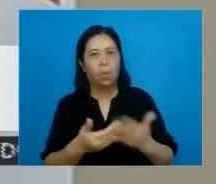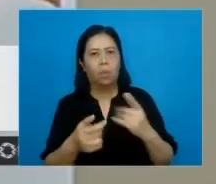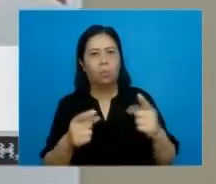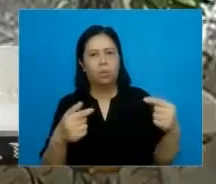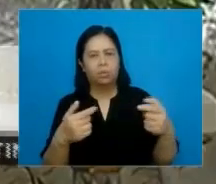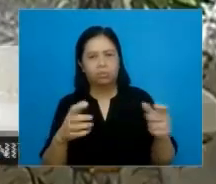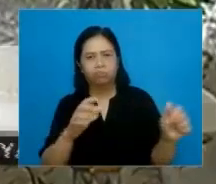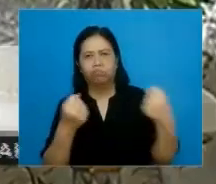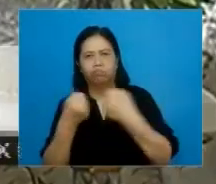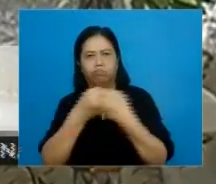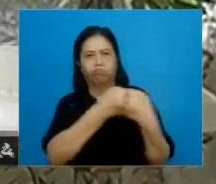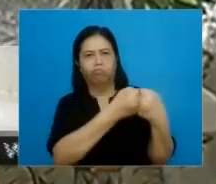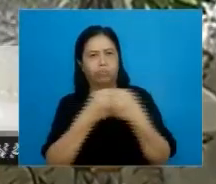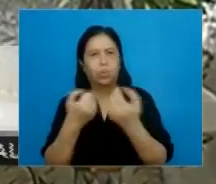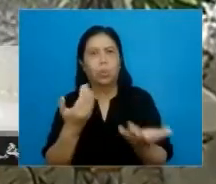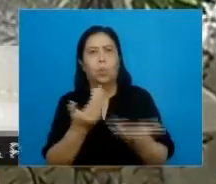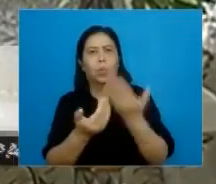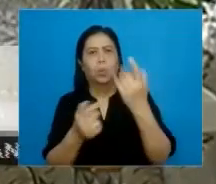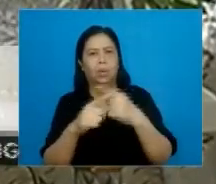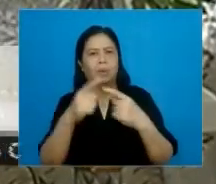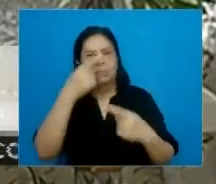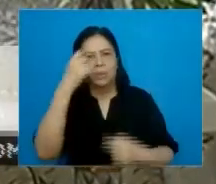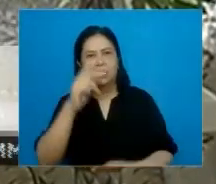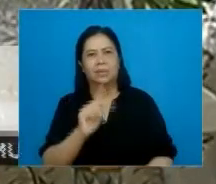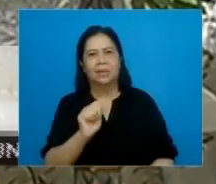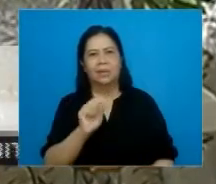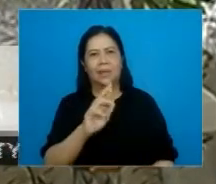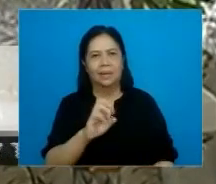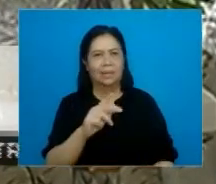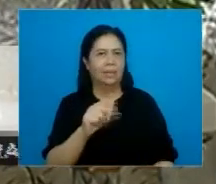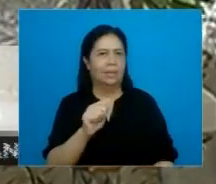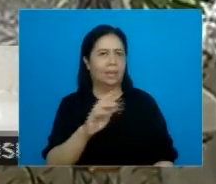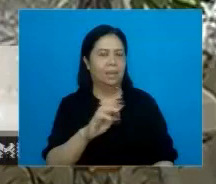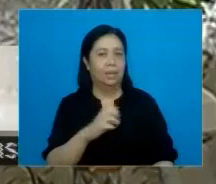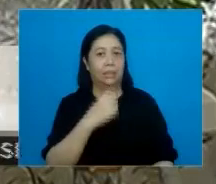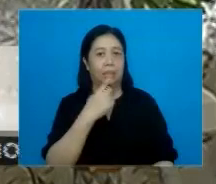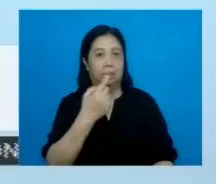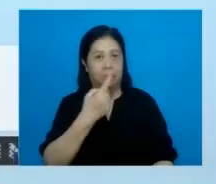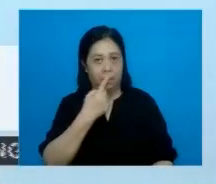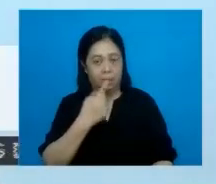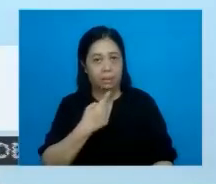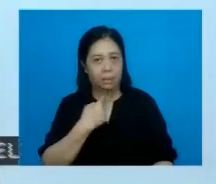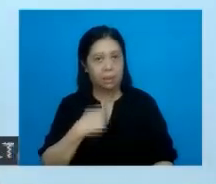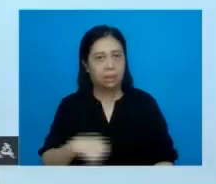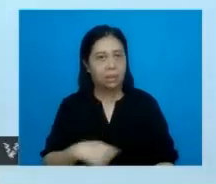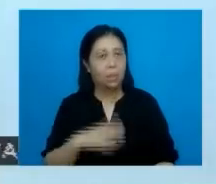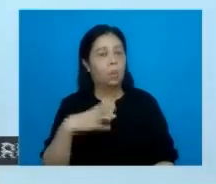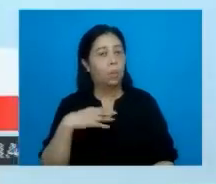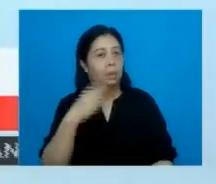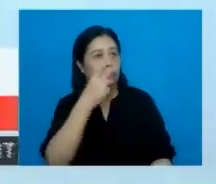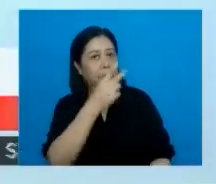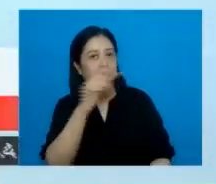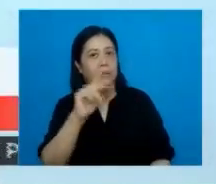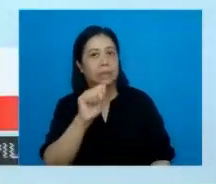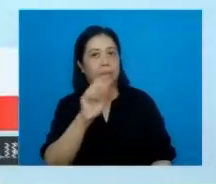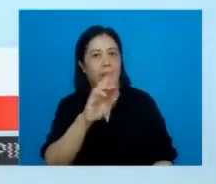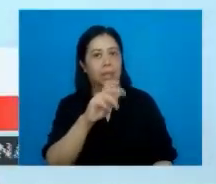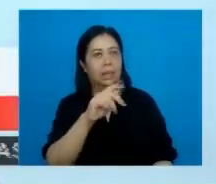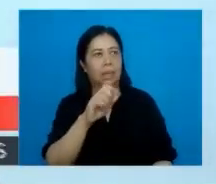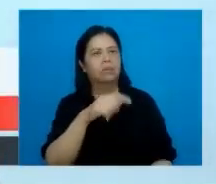si De La Cruz at Kalilak dahil sa kare-kare. Sabi niya sa akin, please, titingin na lang ako ng kare-kare doon sa may